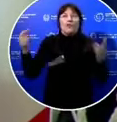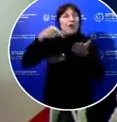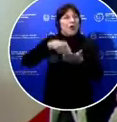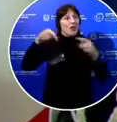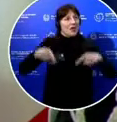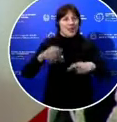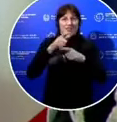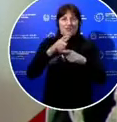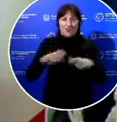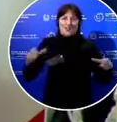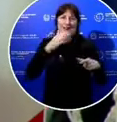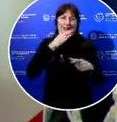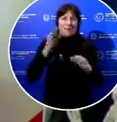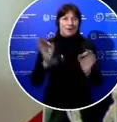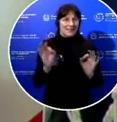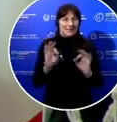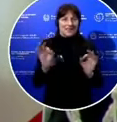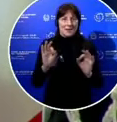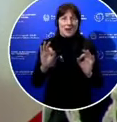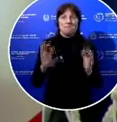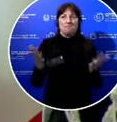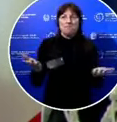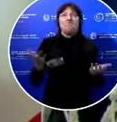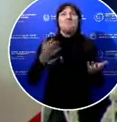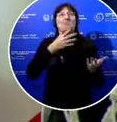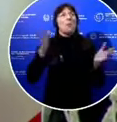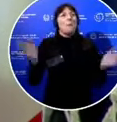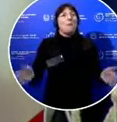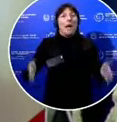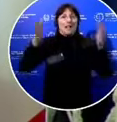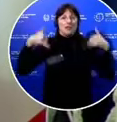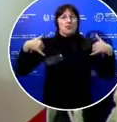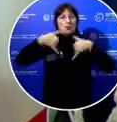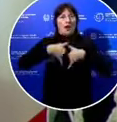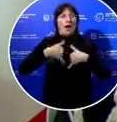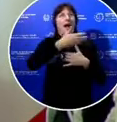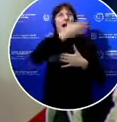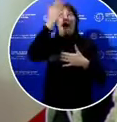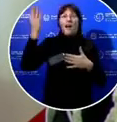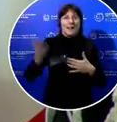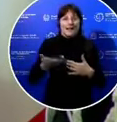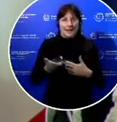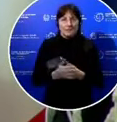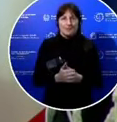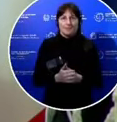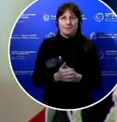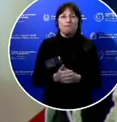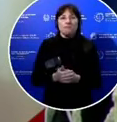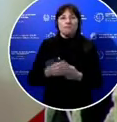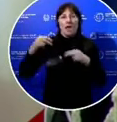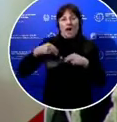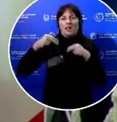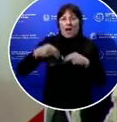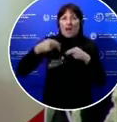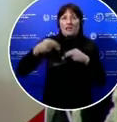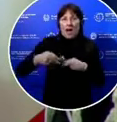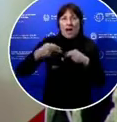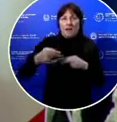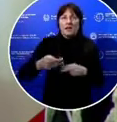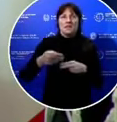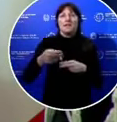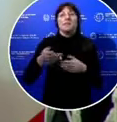città, nella cornice prestigiosa di Palazzo Ducale. Sono passati molti anni anche